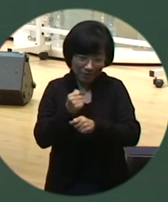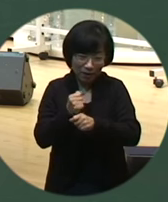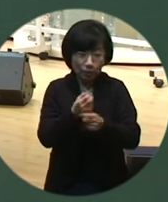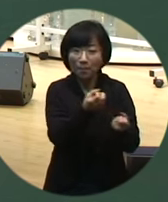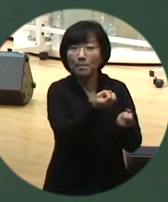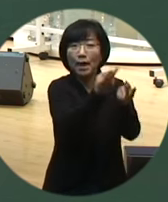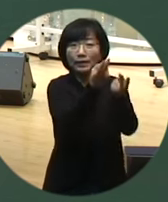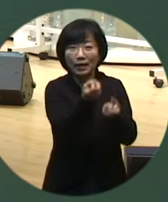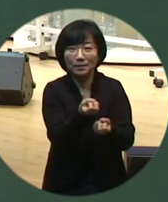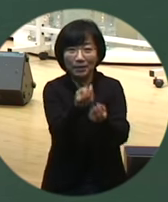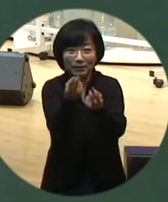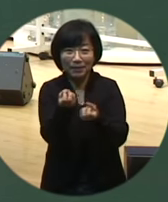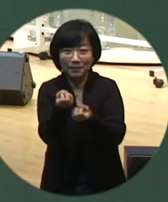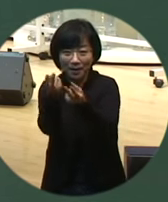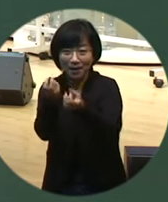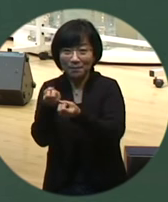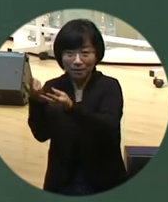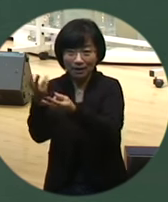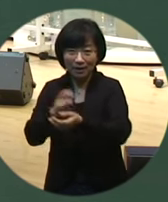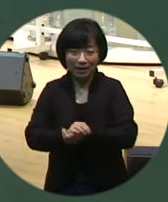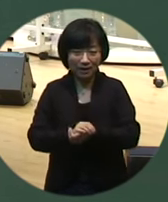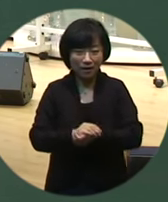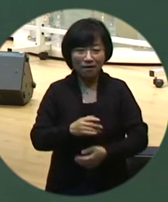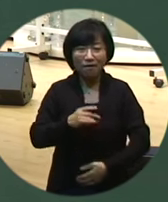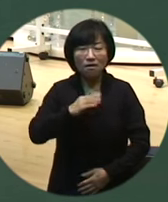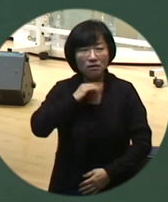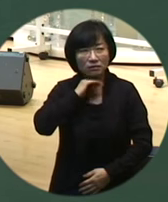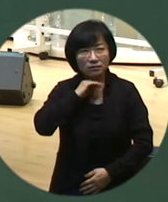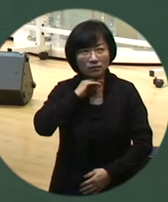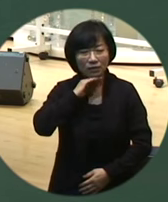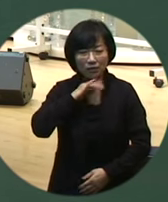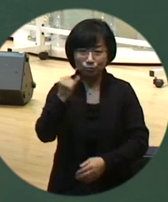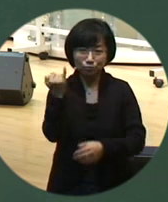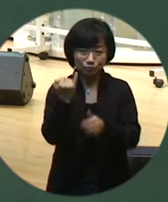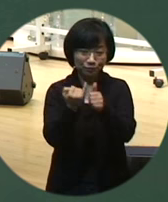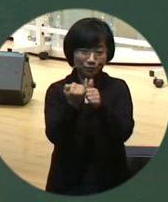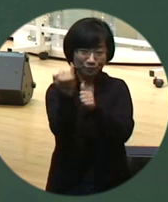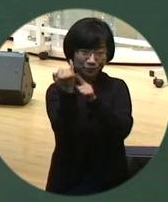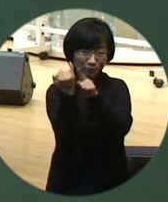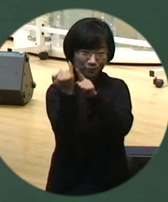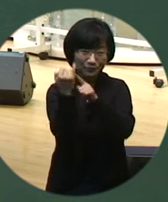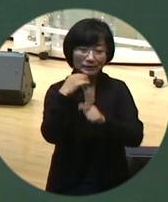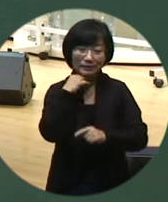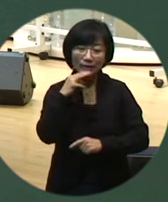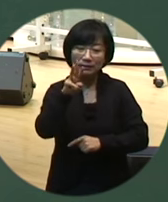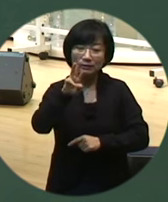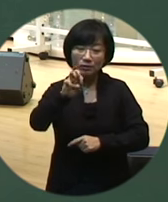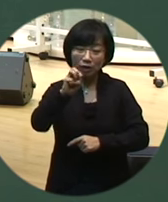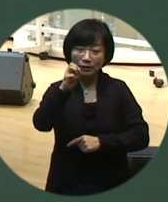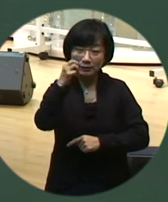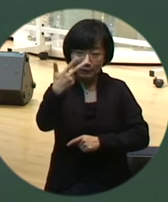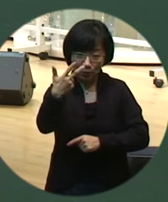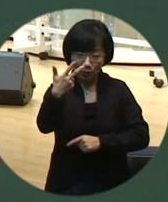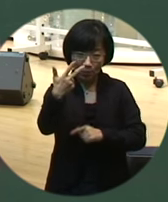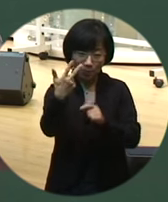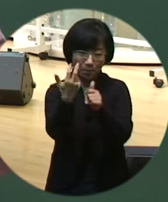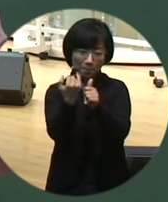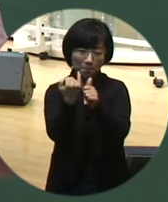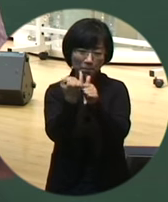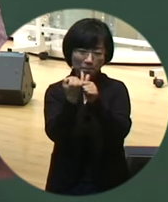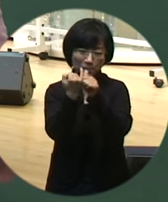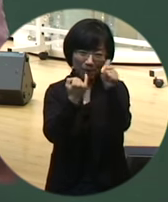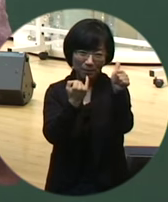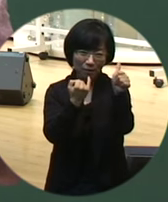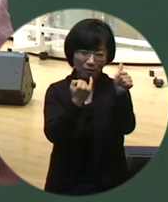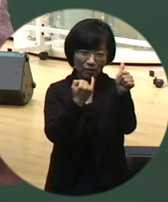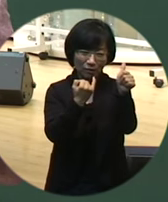she delivers it to other people's homes. 37에 자기 남편이 사업에 실패했어요. And when she was about 37 years old, her husband failed in his business. 남편은 이제